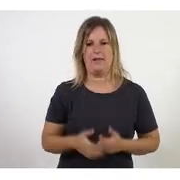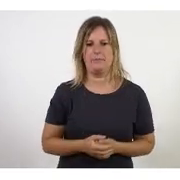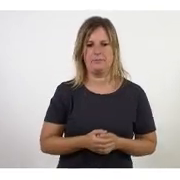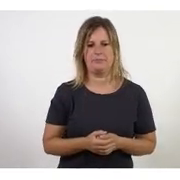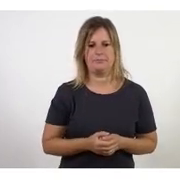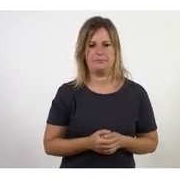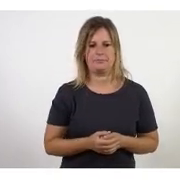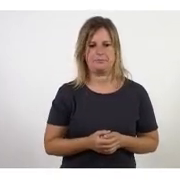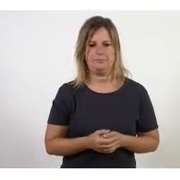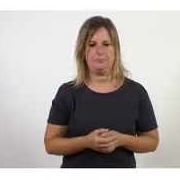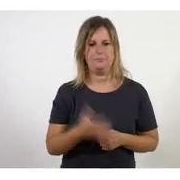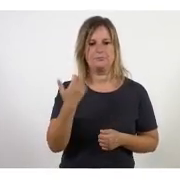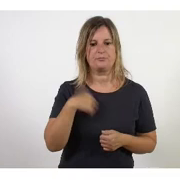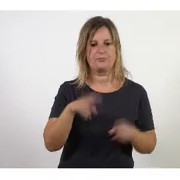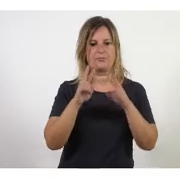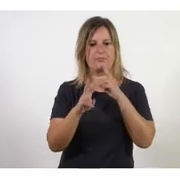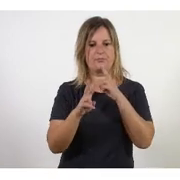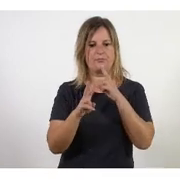Quan ja ho tinc, li dic OK.